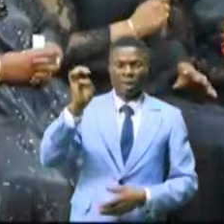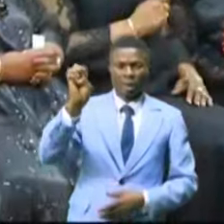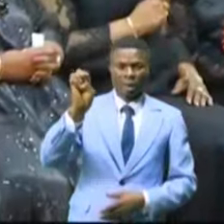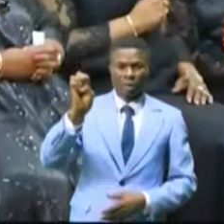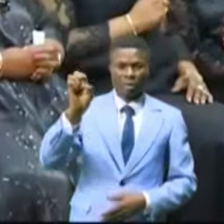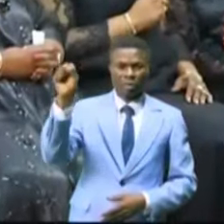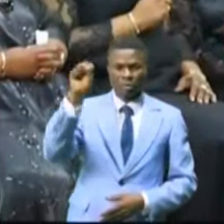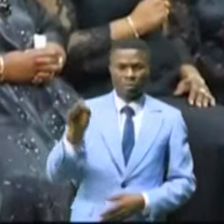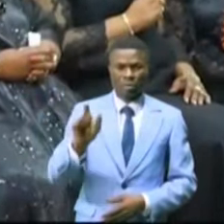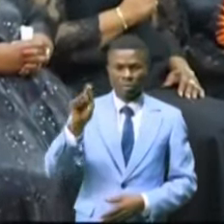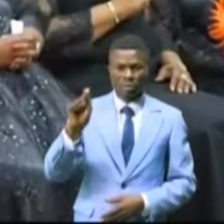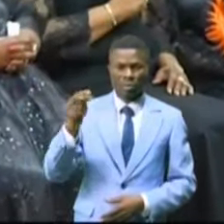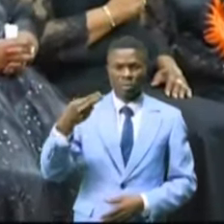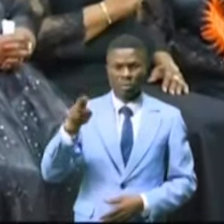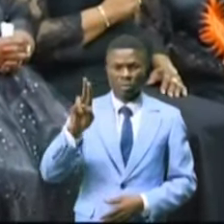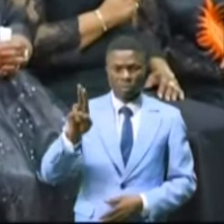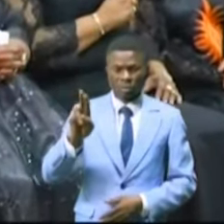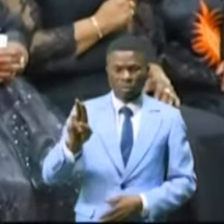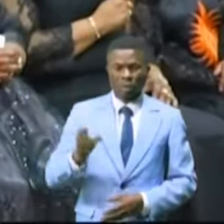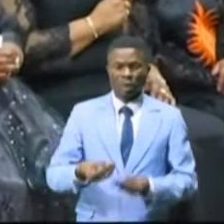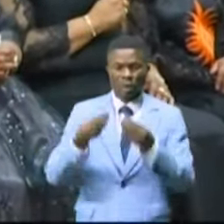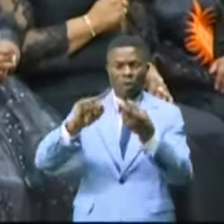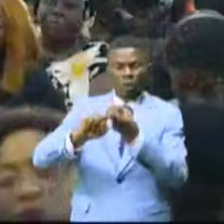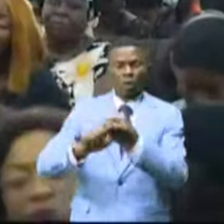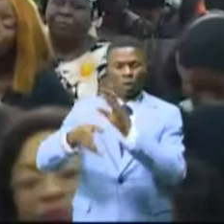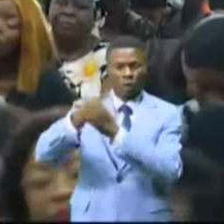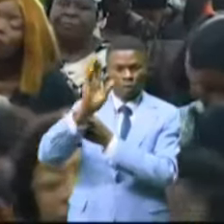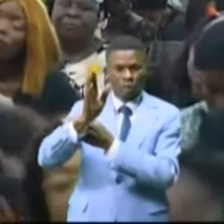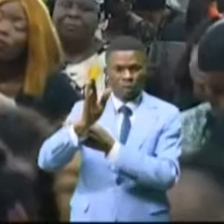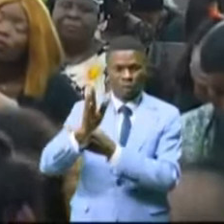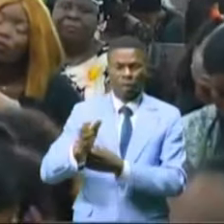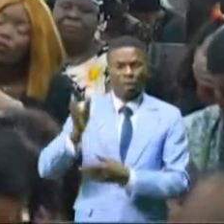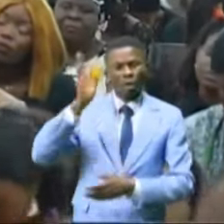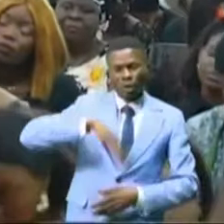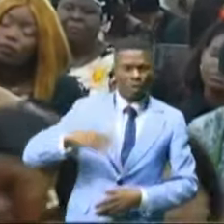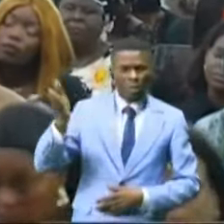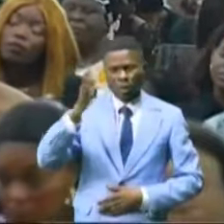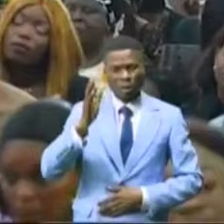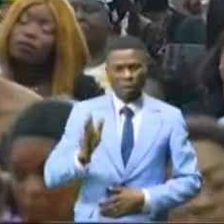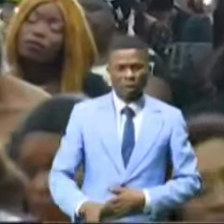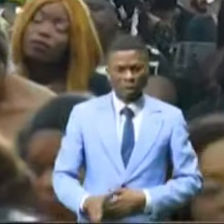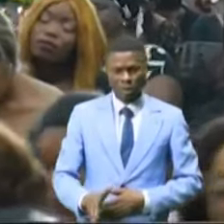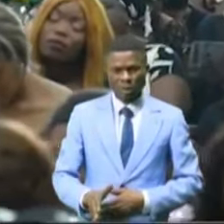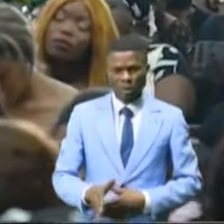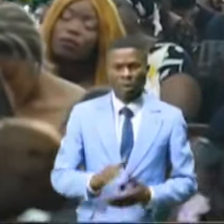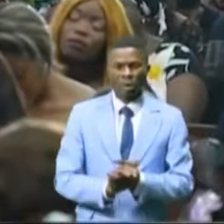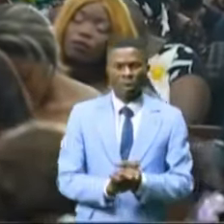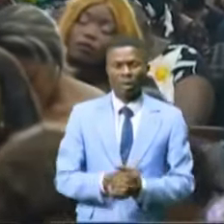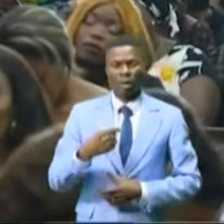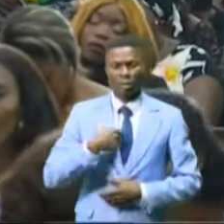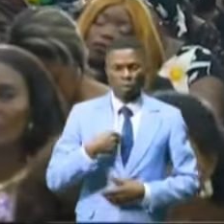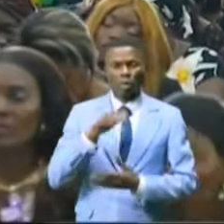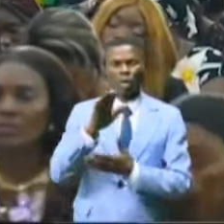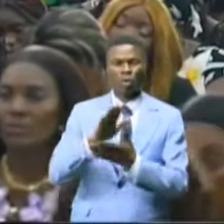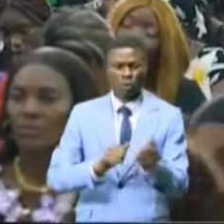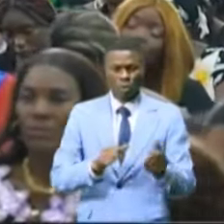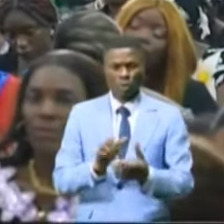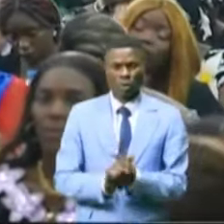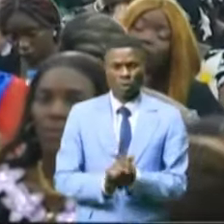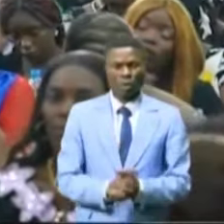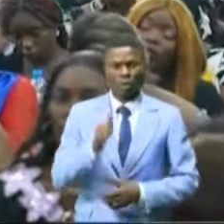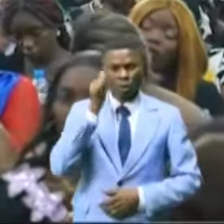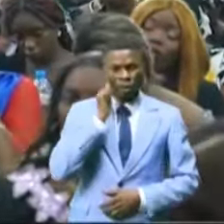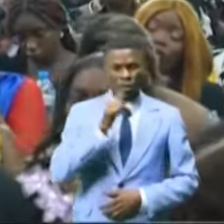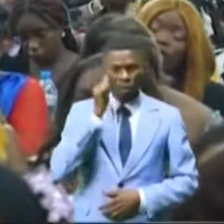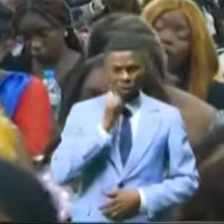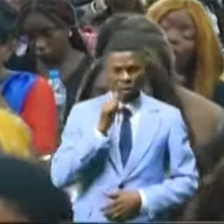comme pour dire que celui qui place sa confiance en Dieu n'est jamais déçu. Et je crois que l'écrit